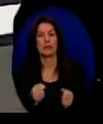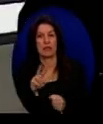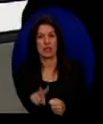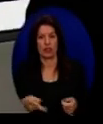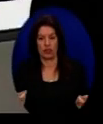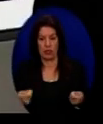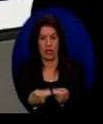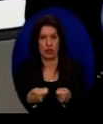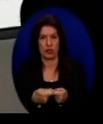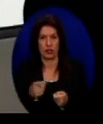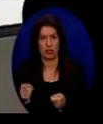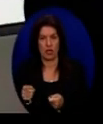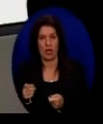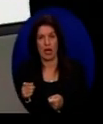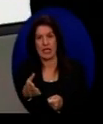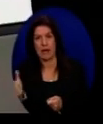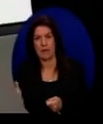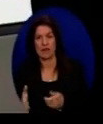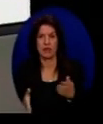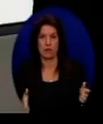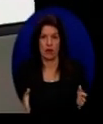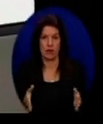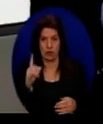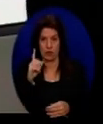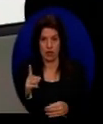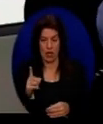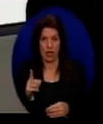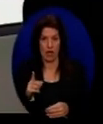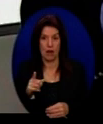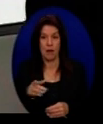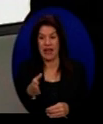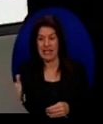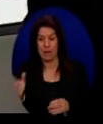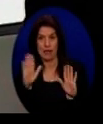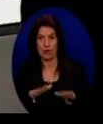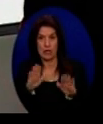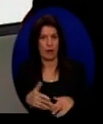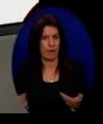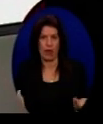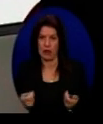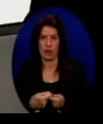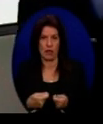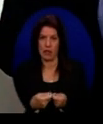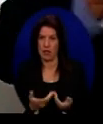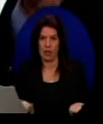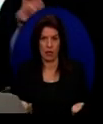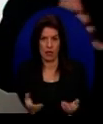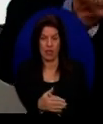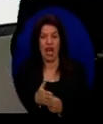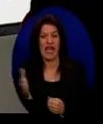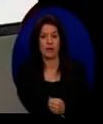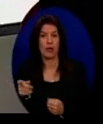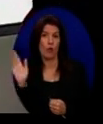והשמאל? בין הימין למוסלמים אין חיבור. כי הרי הימין הוא אנטי-ערבי כמו